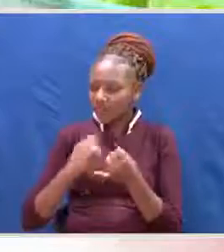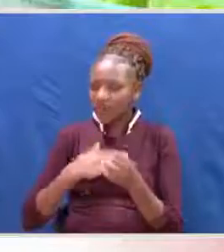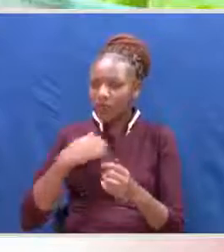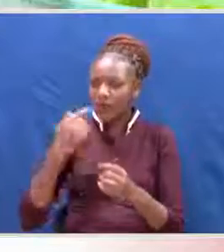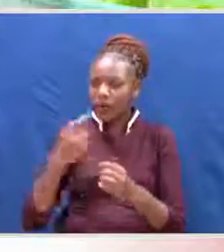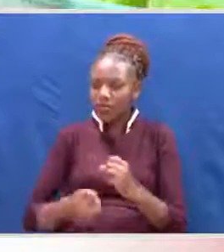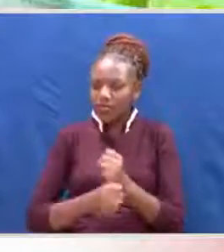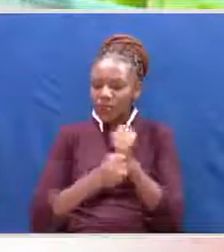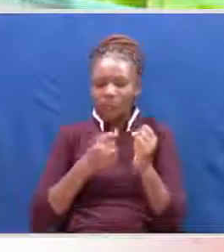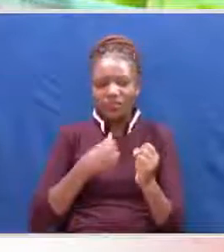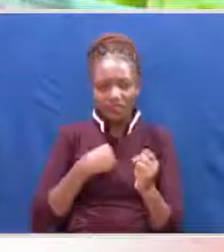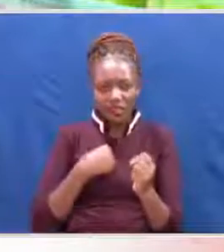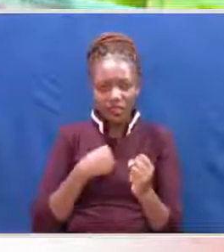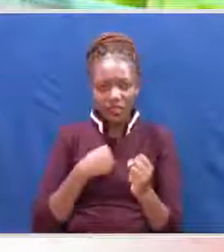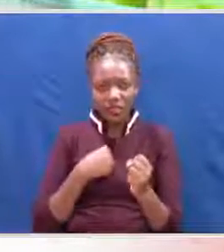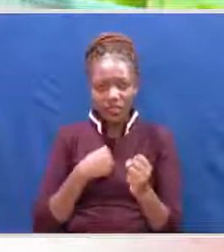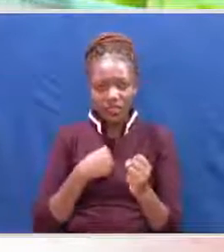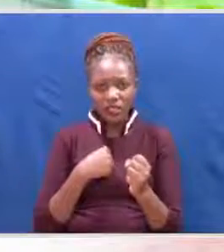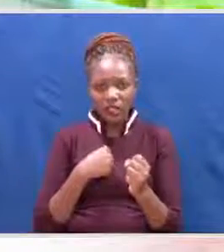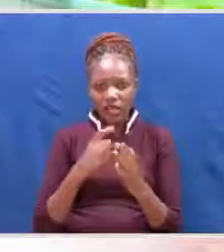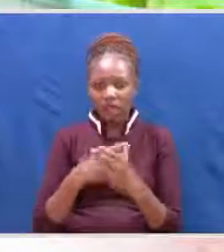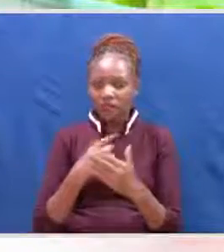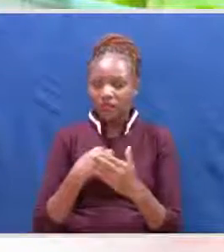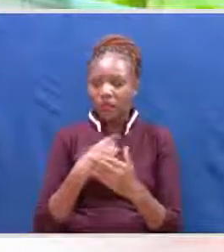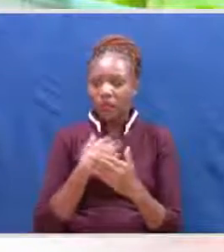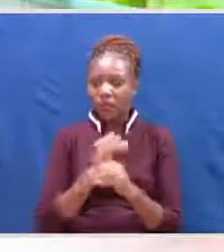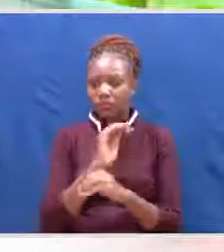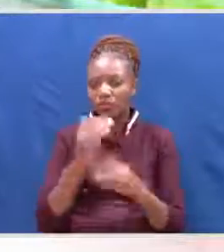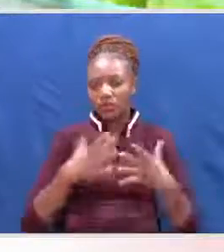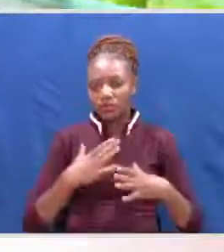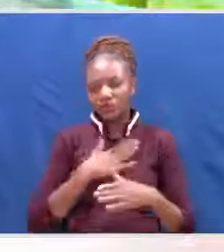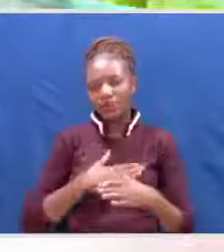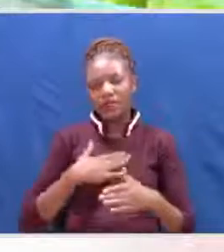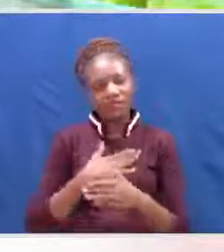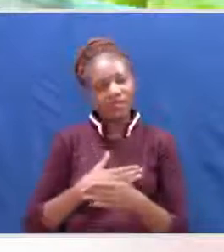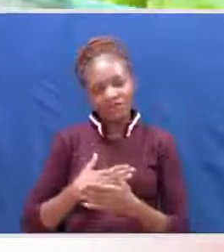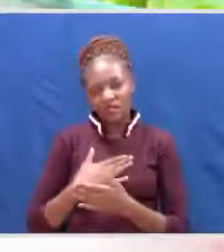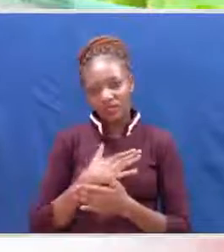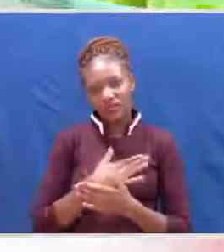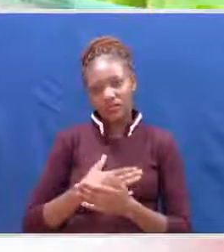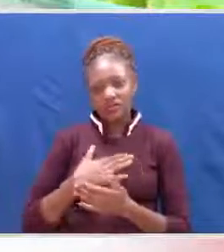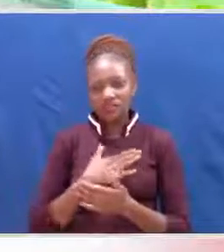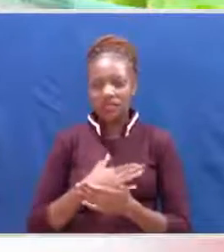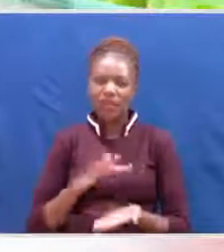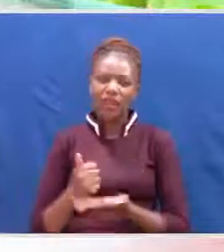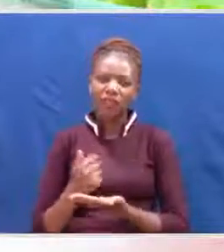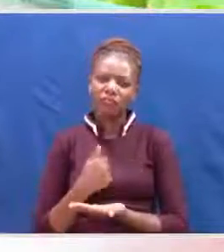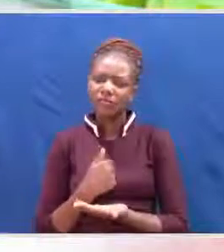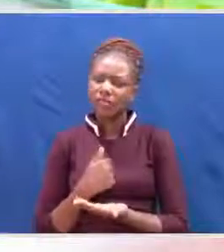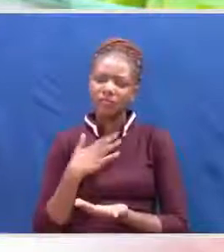hizi. So mimi naweza omba tu mazee Elisha mtu wote kama anaweza nisaidia